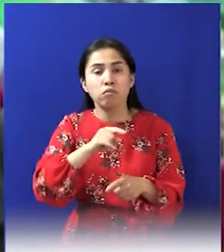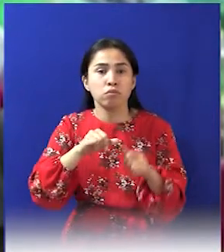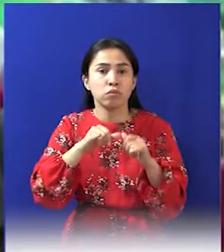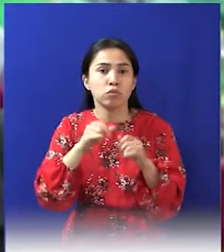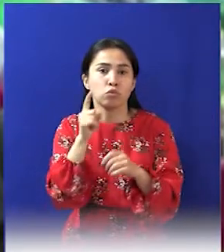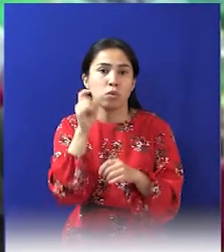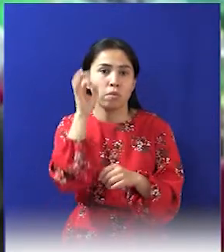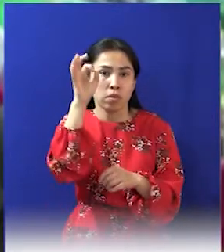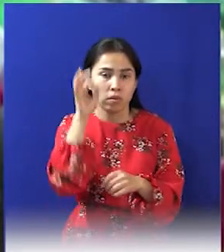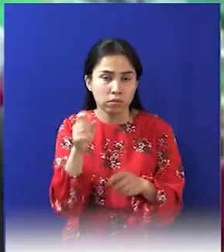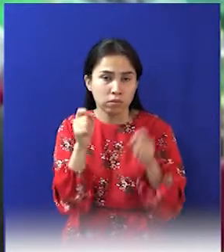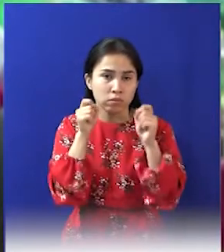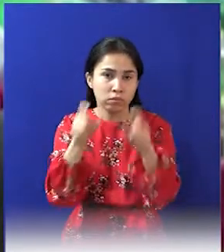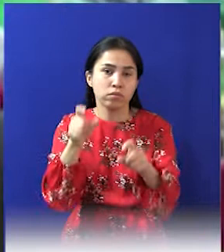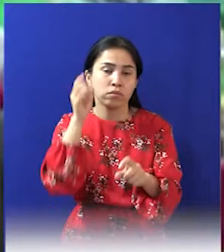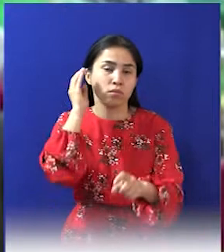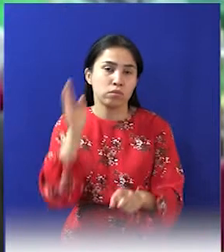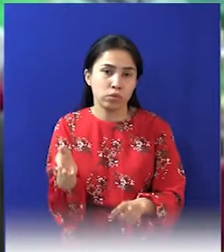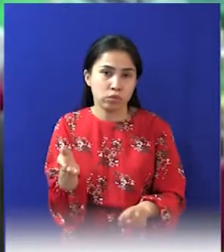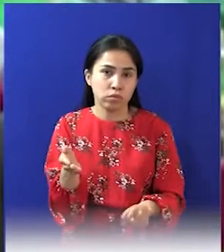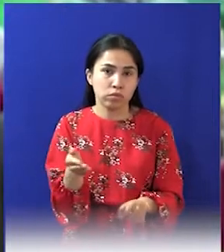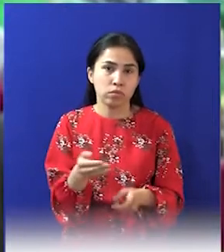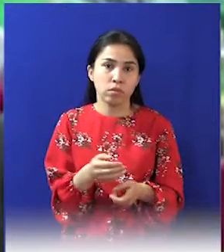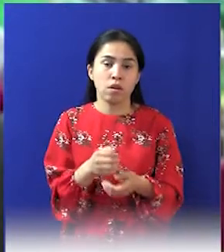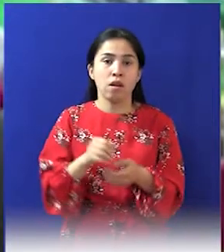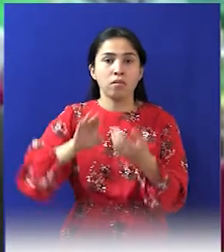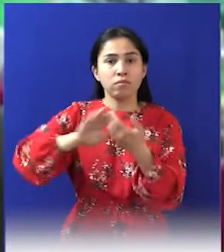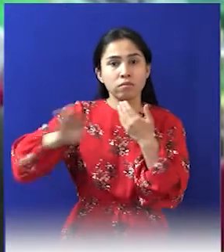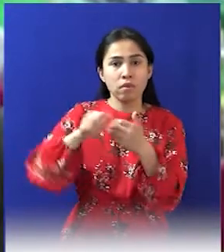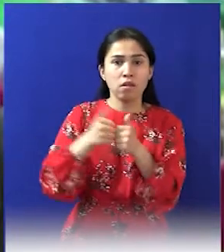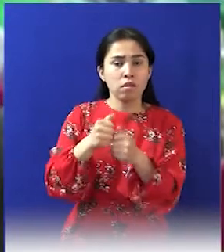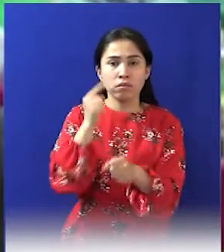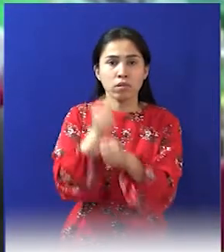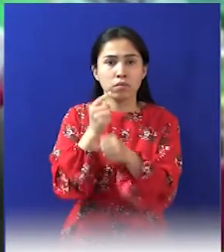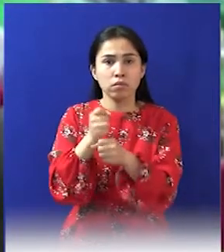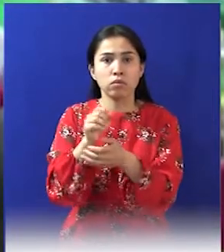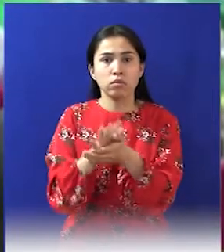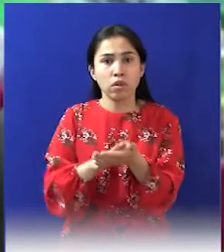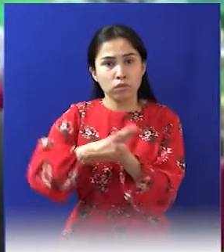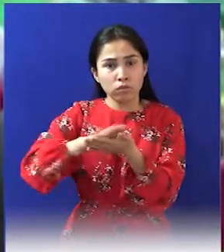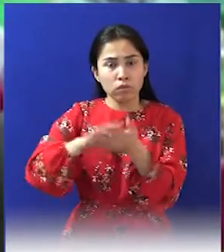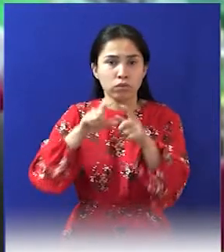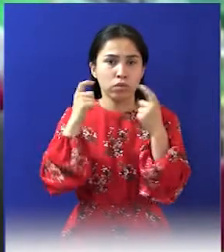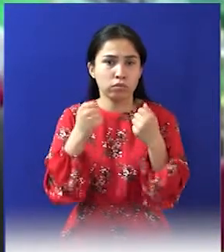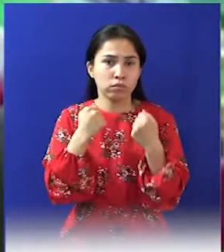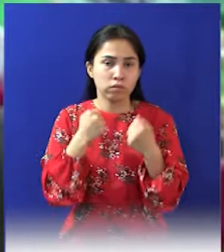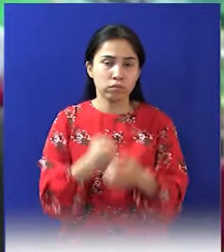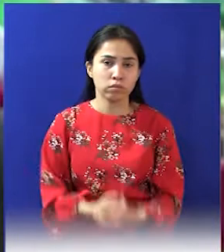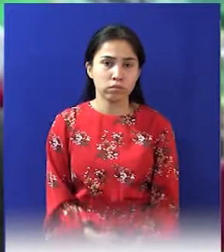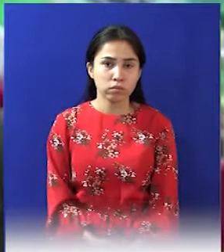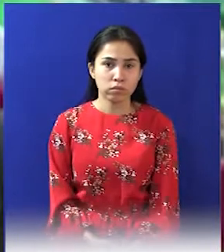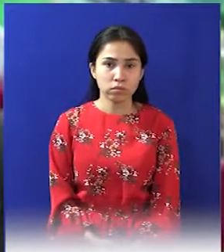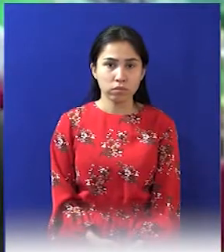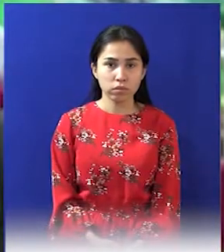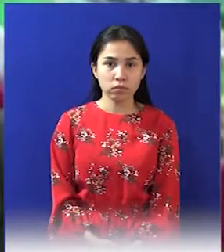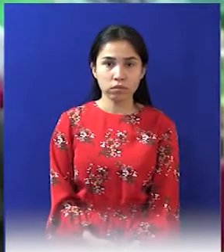днем музеев, пожелать больших профессиональных успехов и дальнейшего процветания нашей культуры. Свое